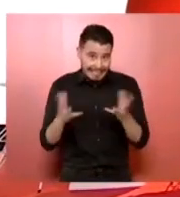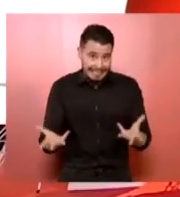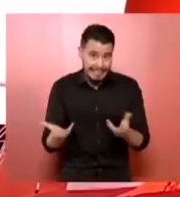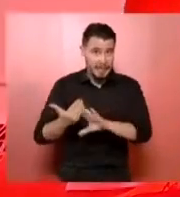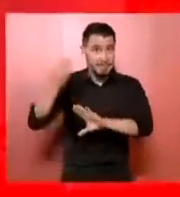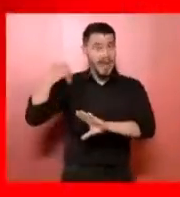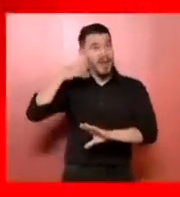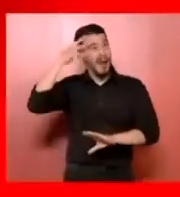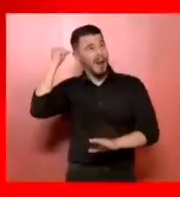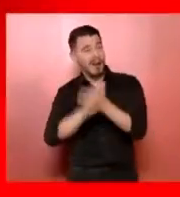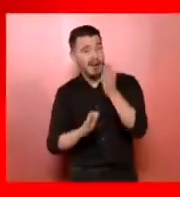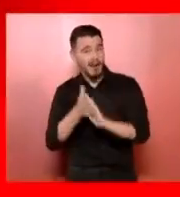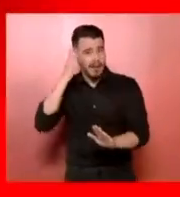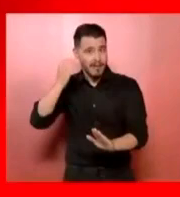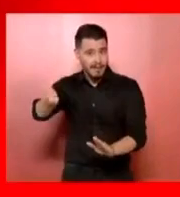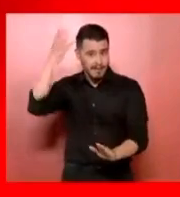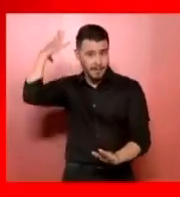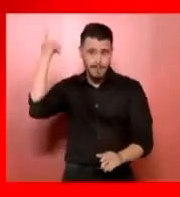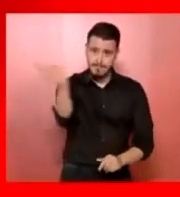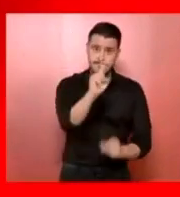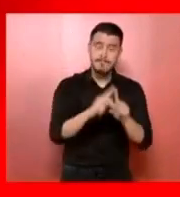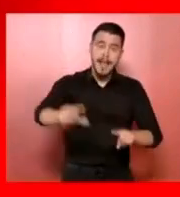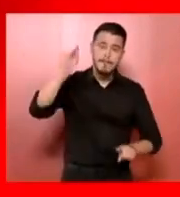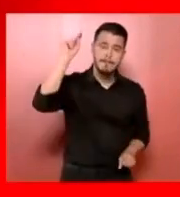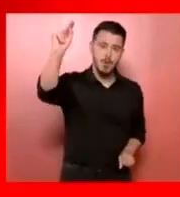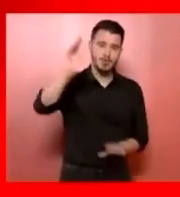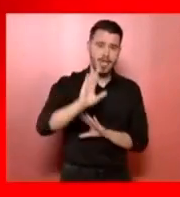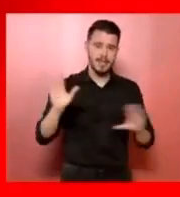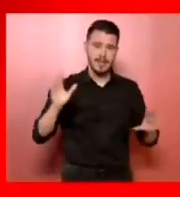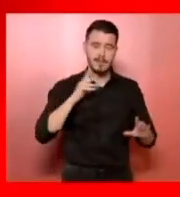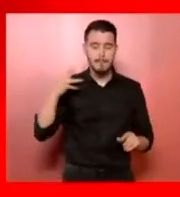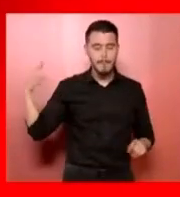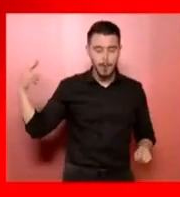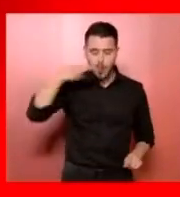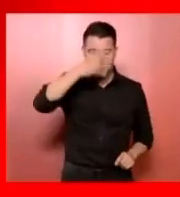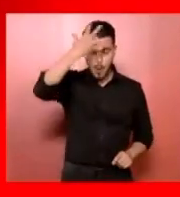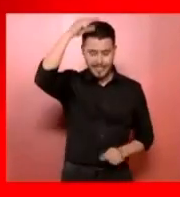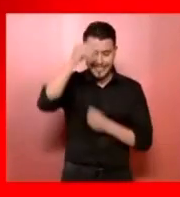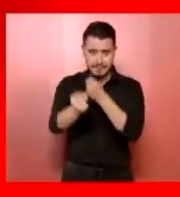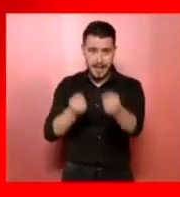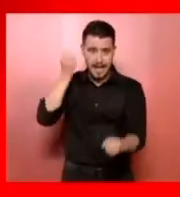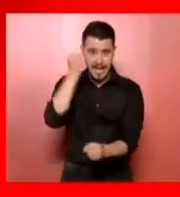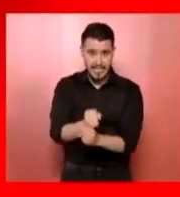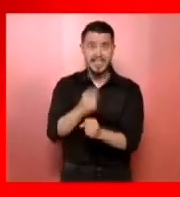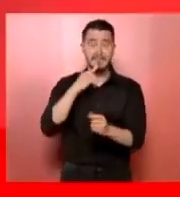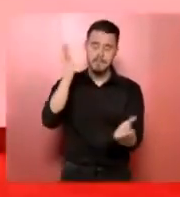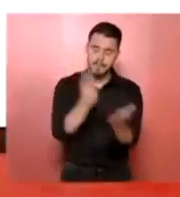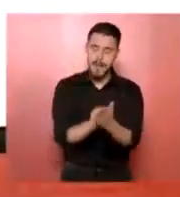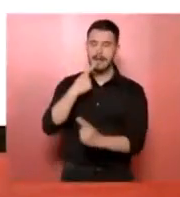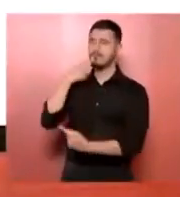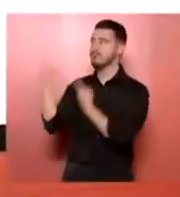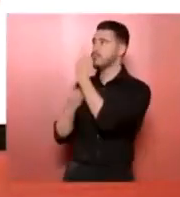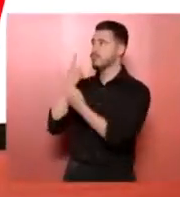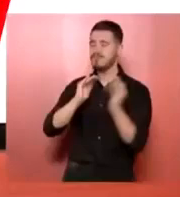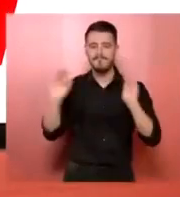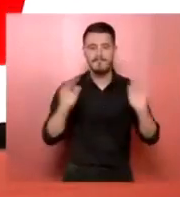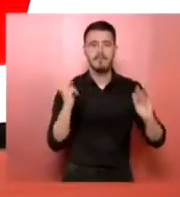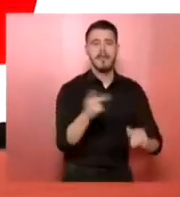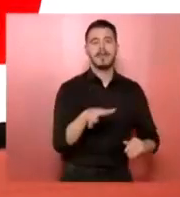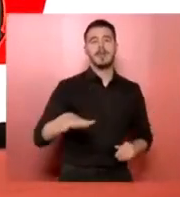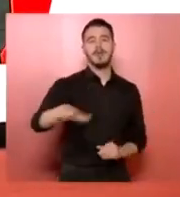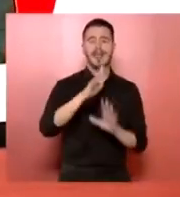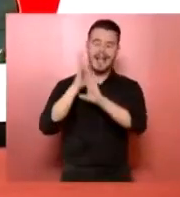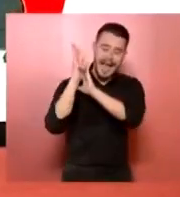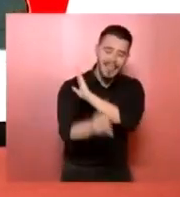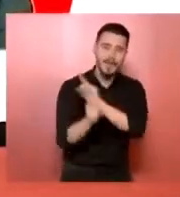δίνουμε τώρα στον ελληνικό λαό ότι με πρωθυπουργό τον Αλέξη Τσίπρα θα διαπραγματευόμαστε εξίσου κάθε